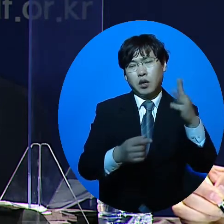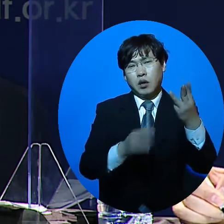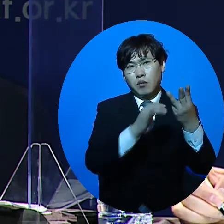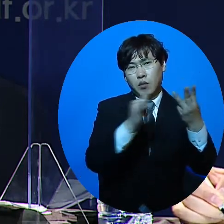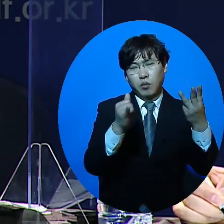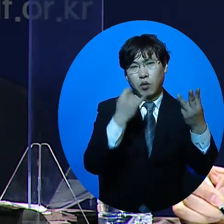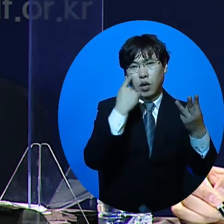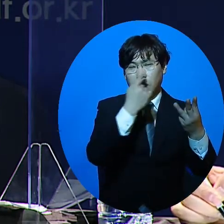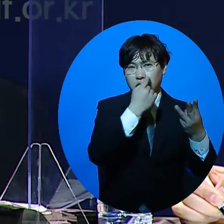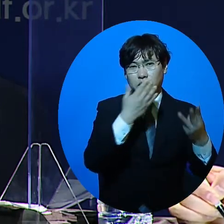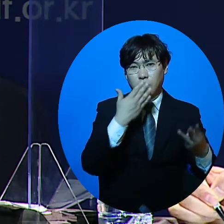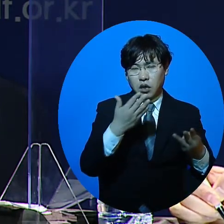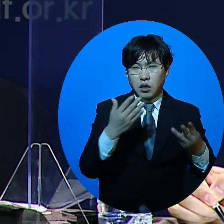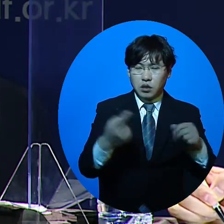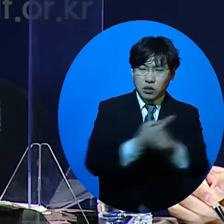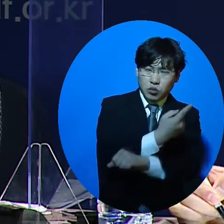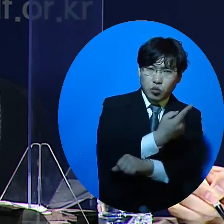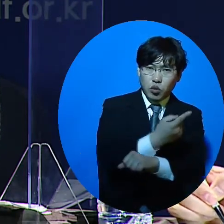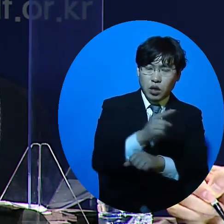과연